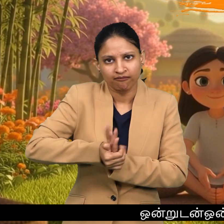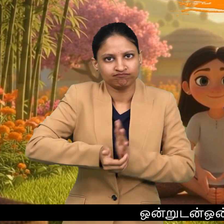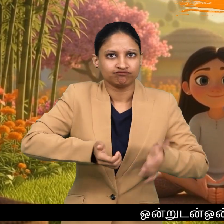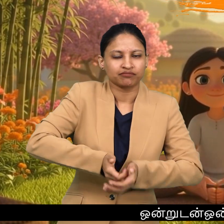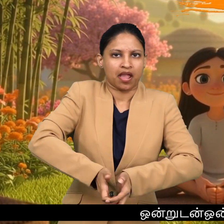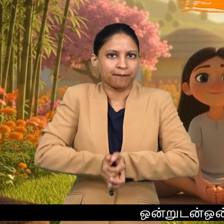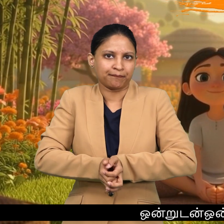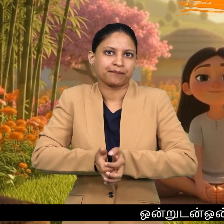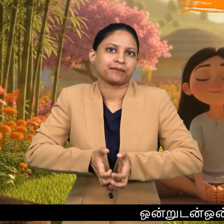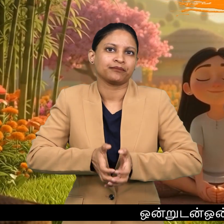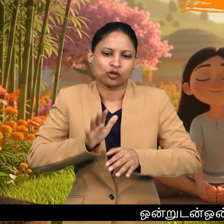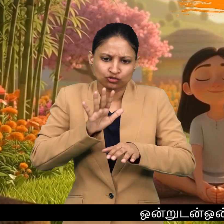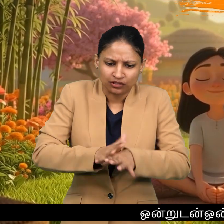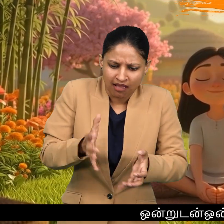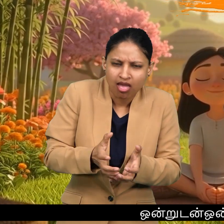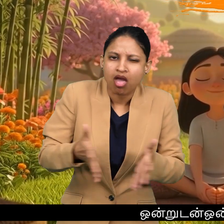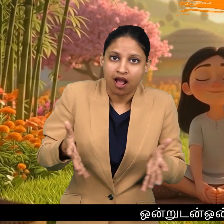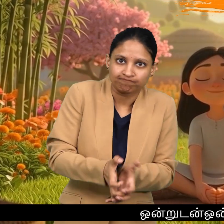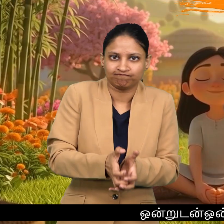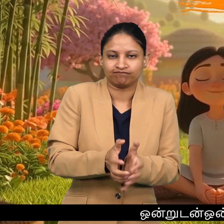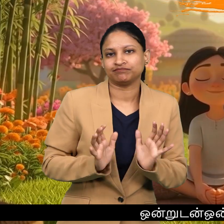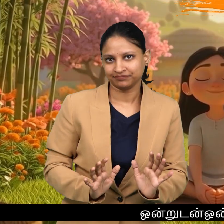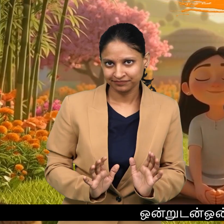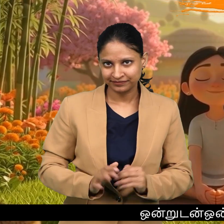ஒன்று சேர்த்து வைத்தாள்.